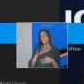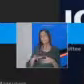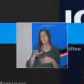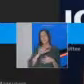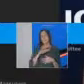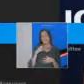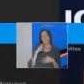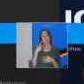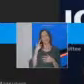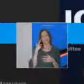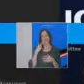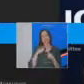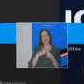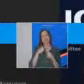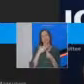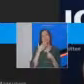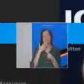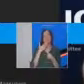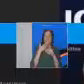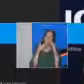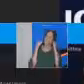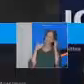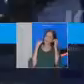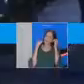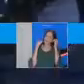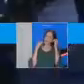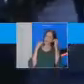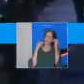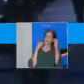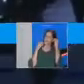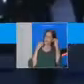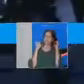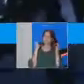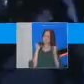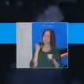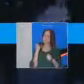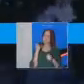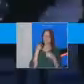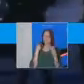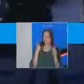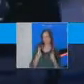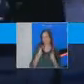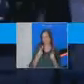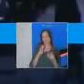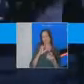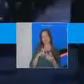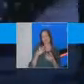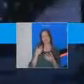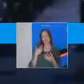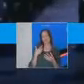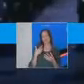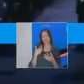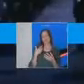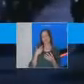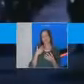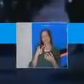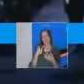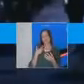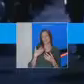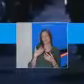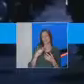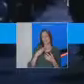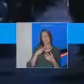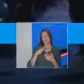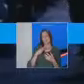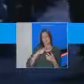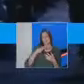המגזרים, 86% חושבים שקשרי ישראל ארצות הברית עדיין חזקים וטובים. אבל בינינו, השסע בינינו